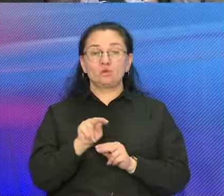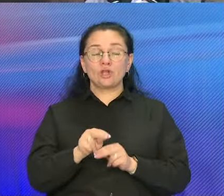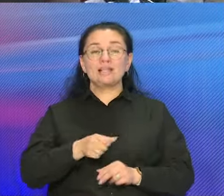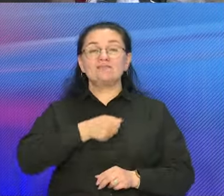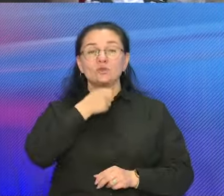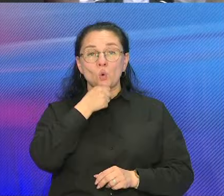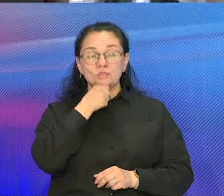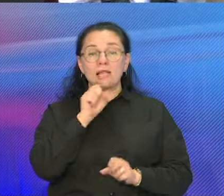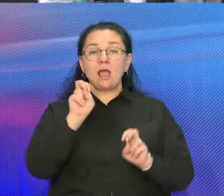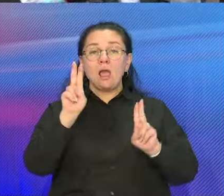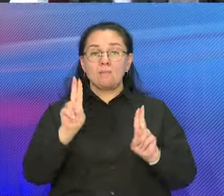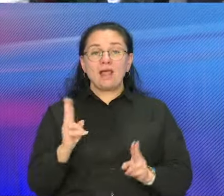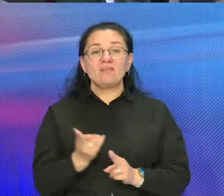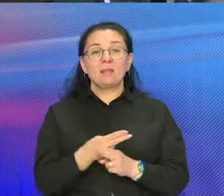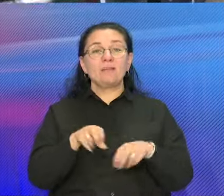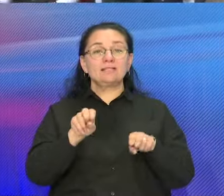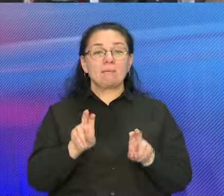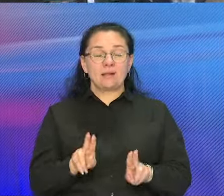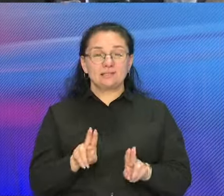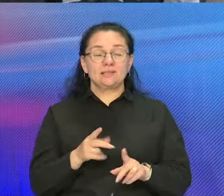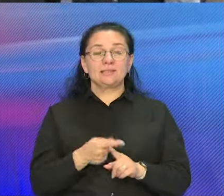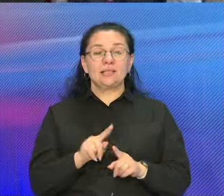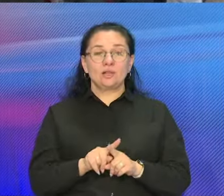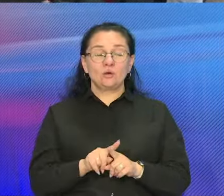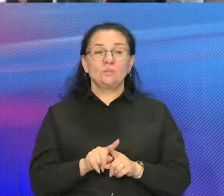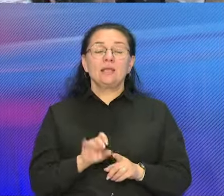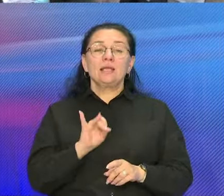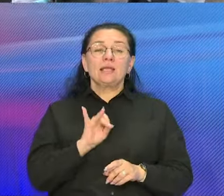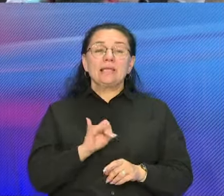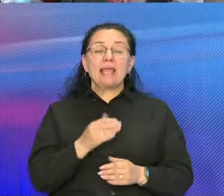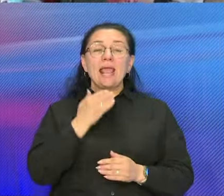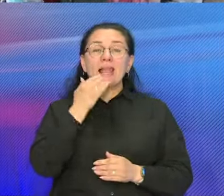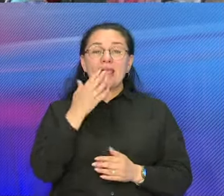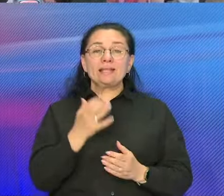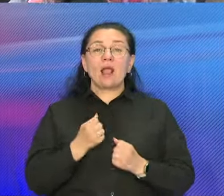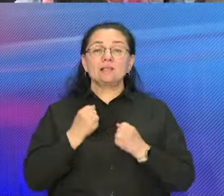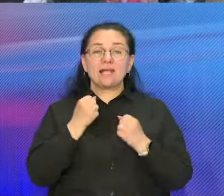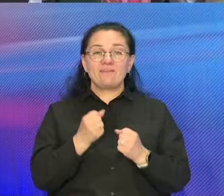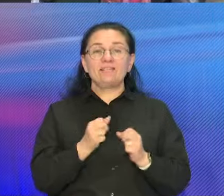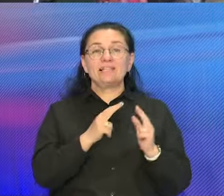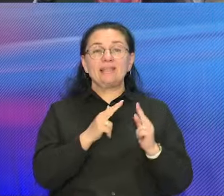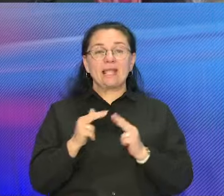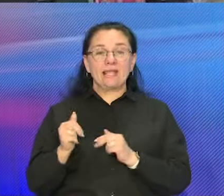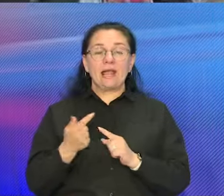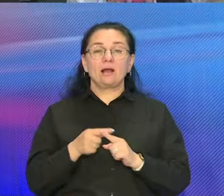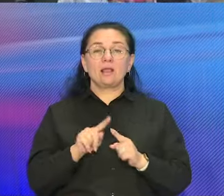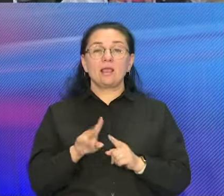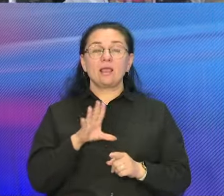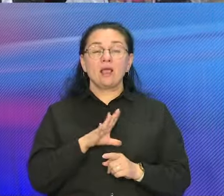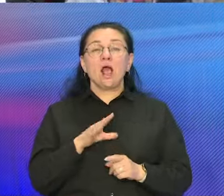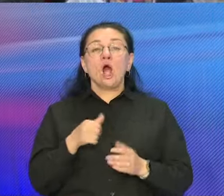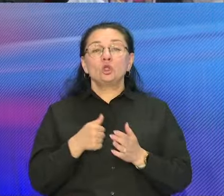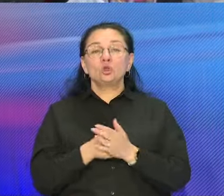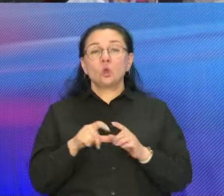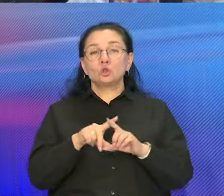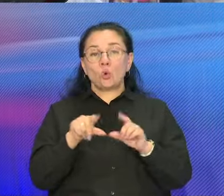Правилам безопасности В пришкольных и летних оздоровительных лагерях В дошкольных учреждениях